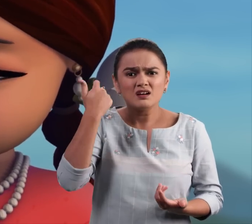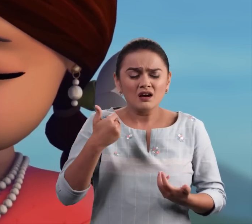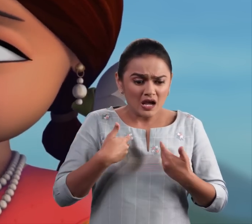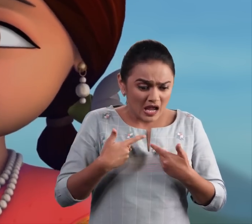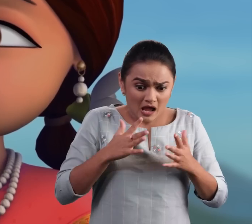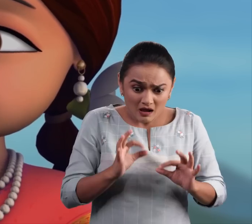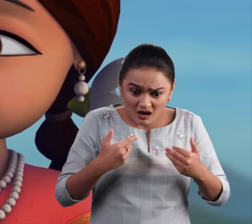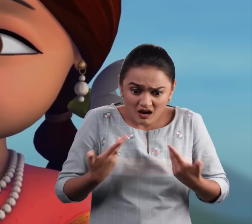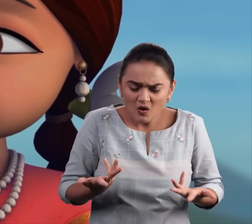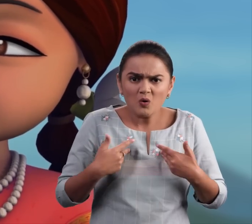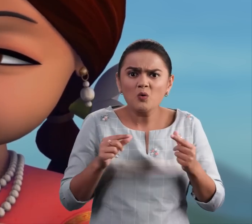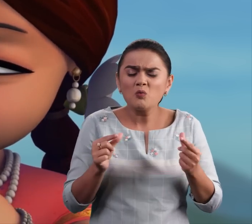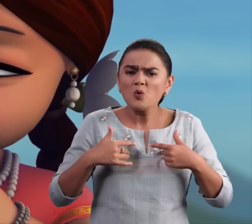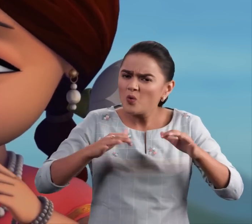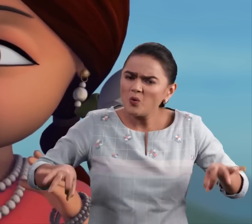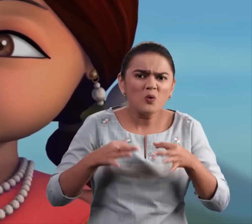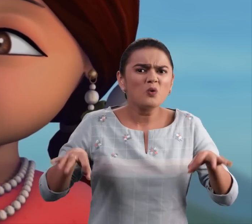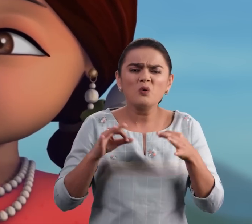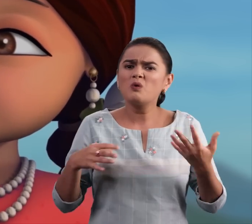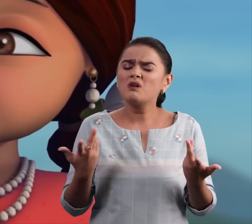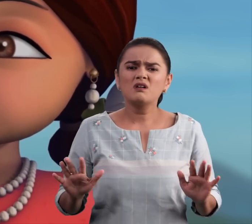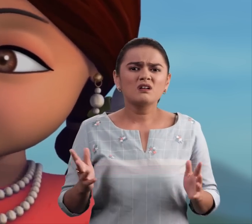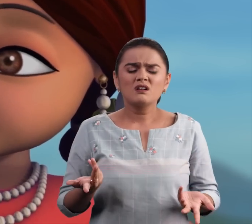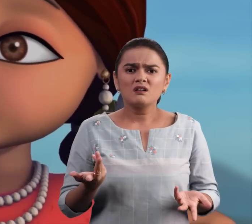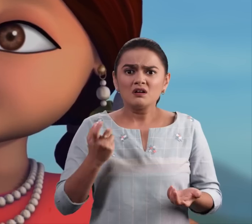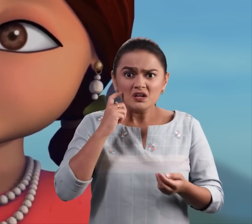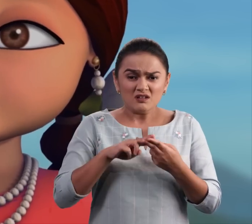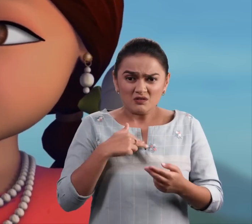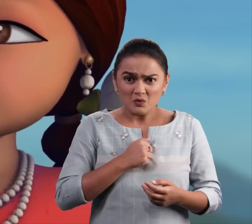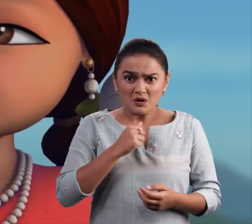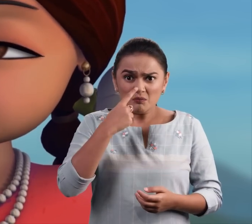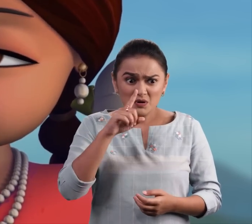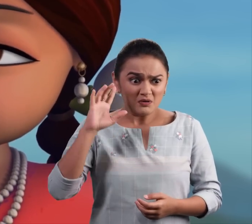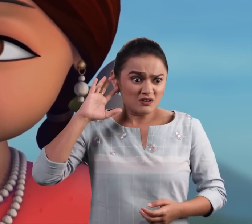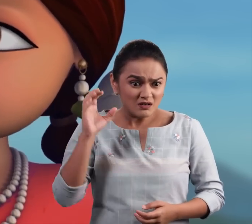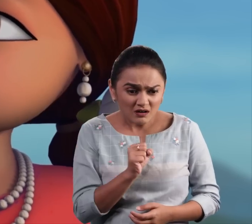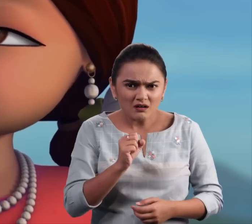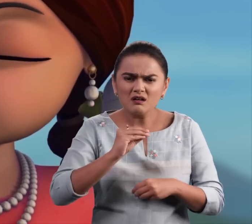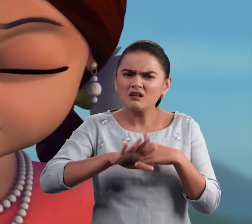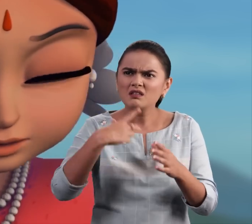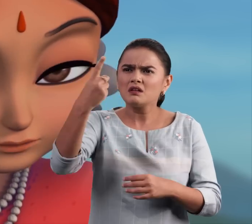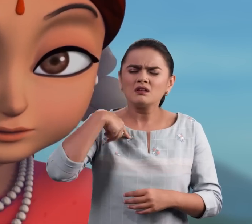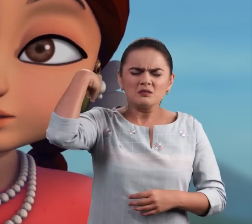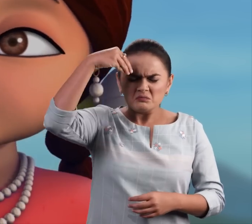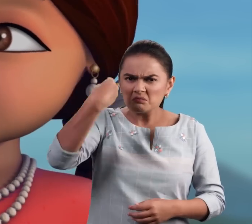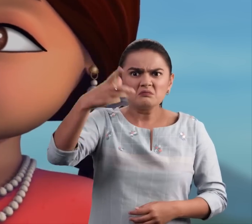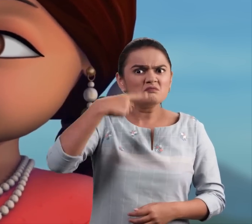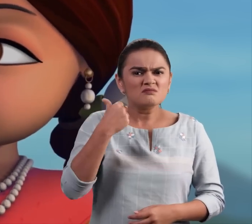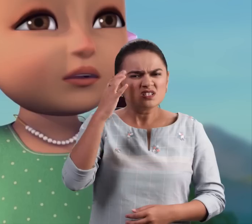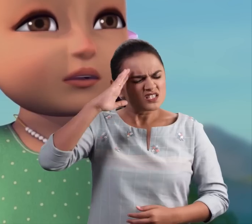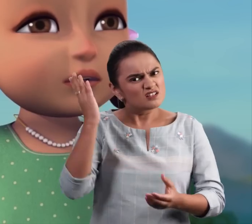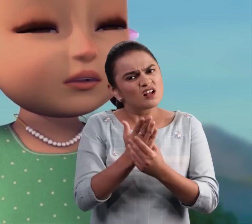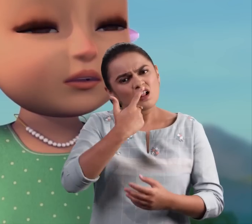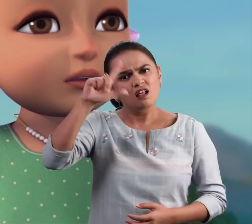हमारी परिस्थिति वही है। हमारे पास एक भी मोती नहीं है। यदि हमारी माताओं को पता चला तो वे हमें कभी क्षमा नहीं